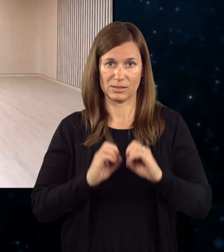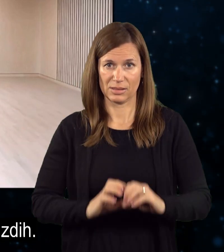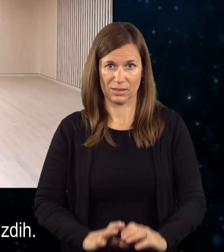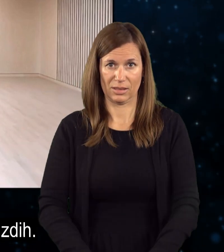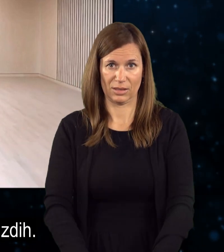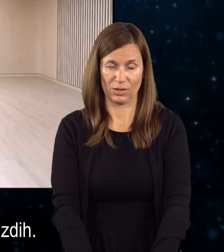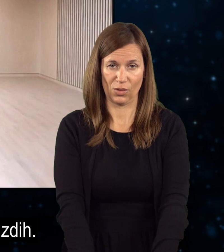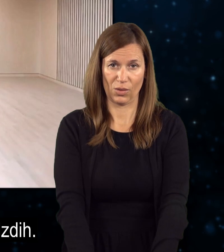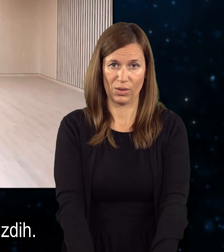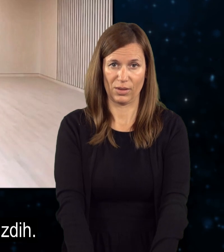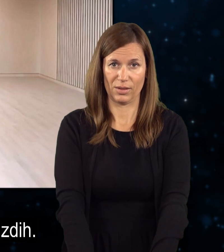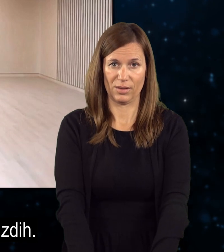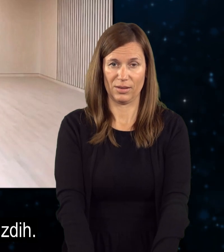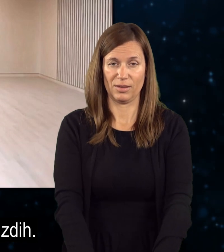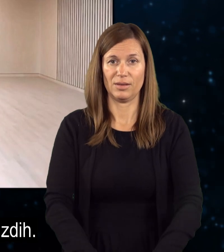izdih,